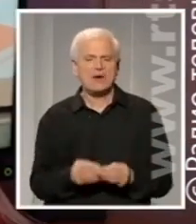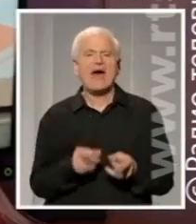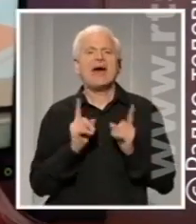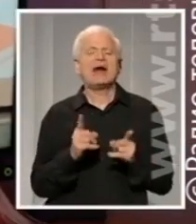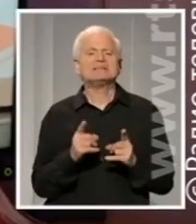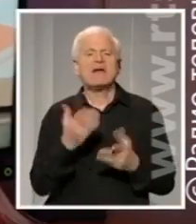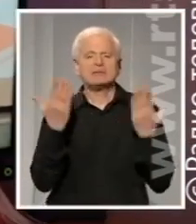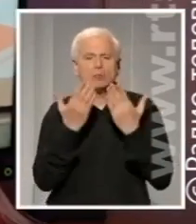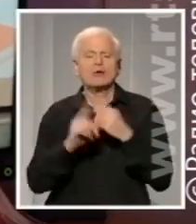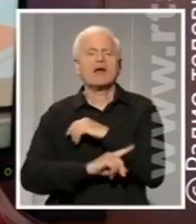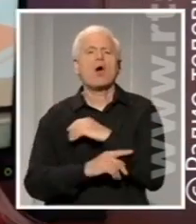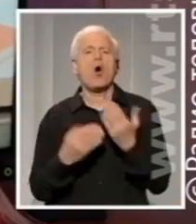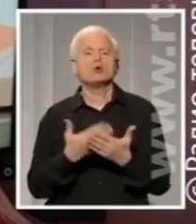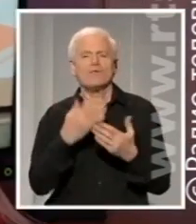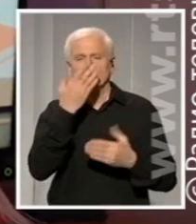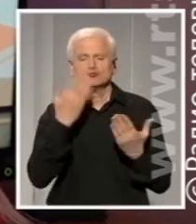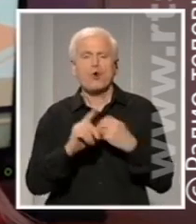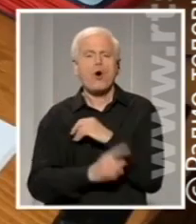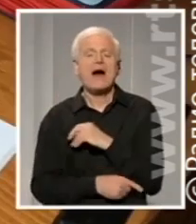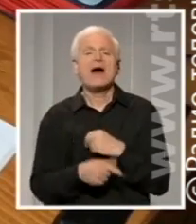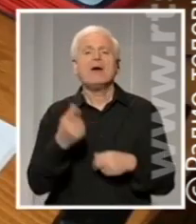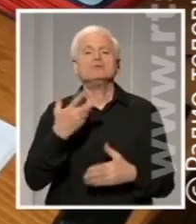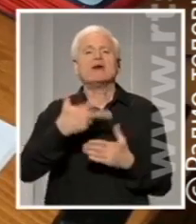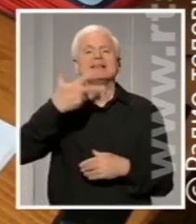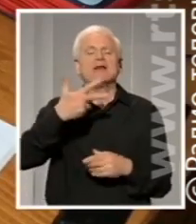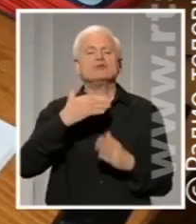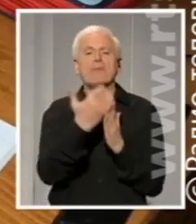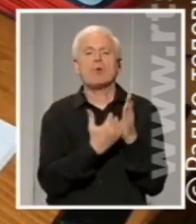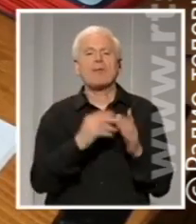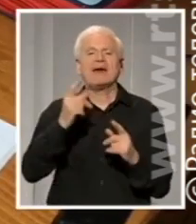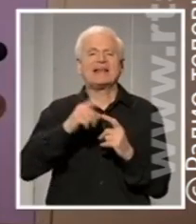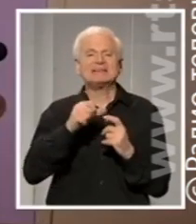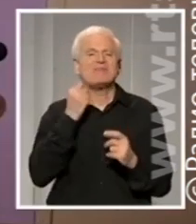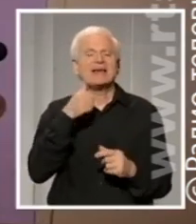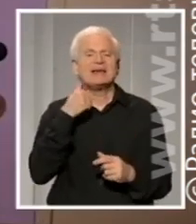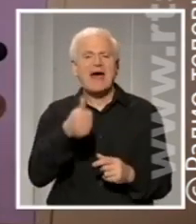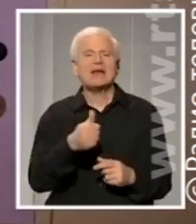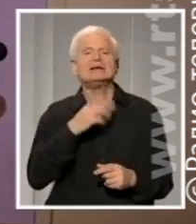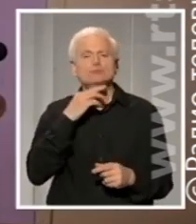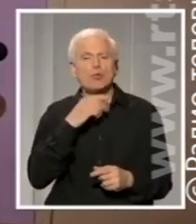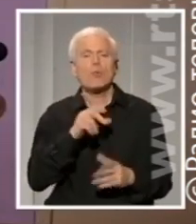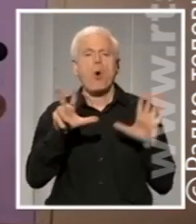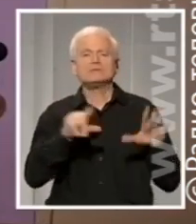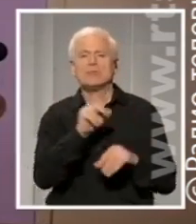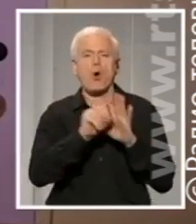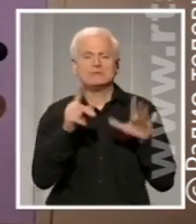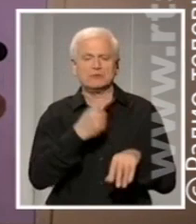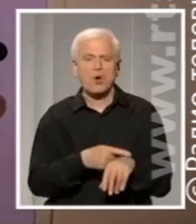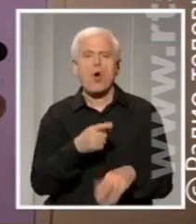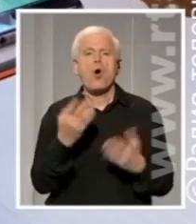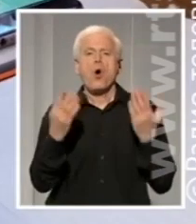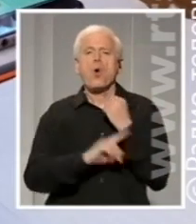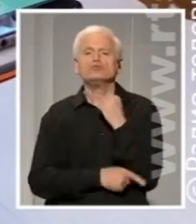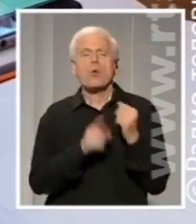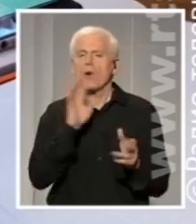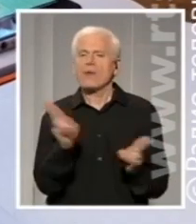za učenike osnovnih škola emitovaće se na trećem programu RTS-a svakog radnog dana i subotom od 8 do 18 časova. Oni đaci koji ne mogu